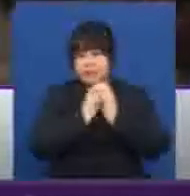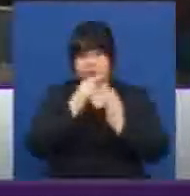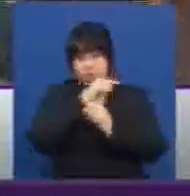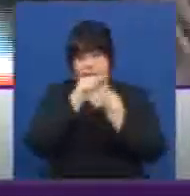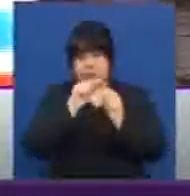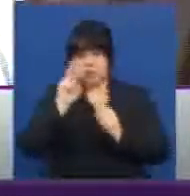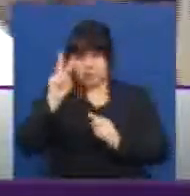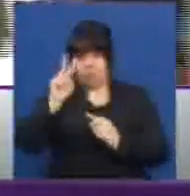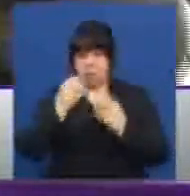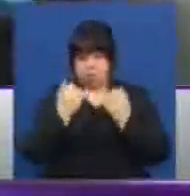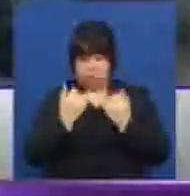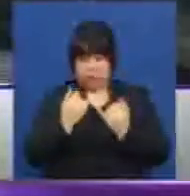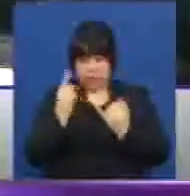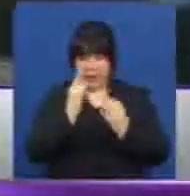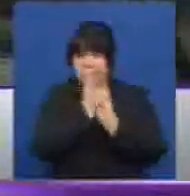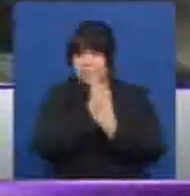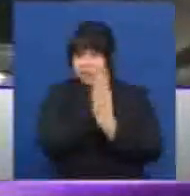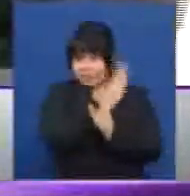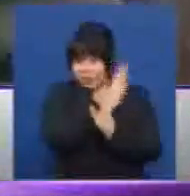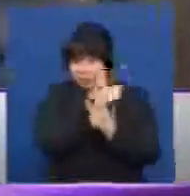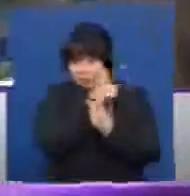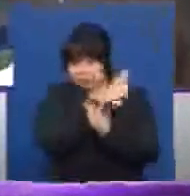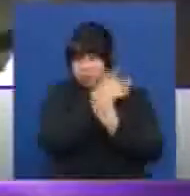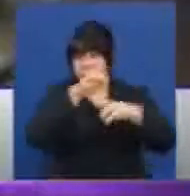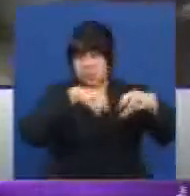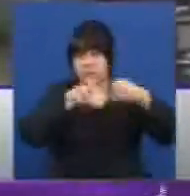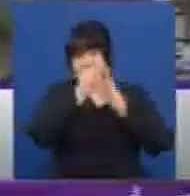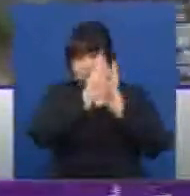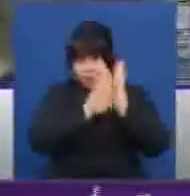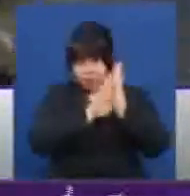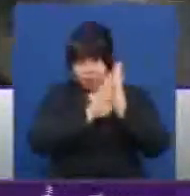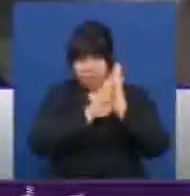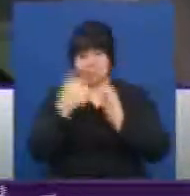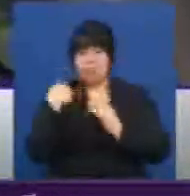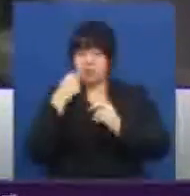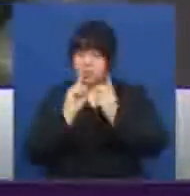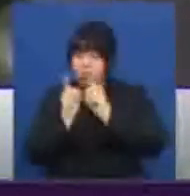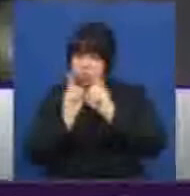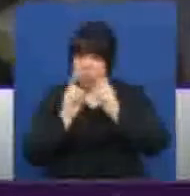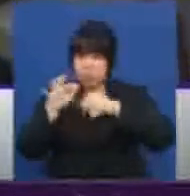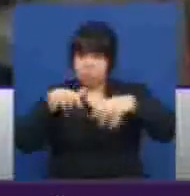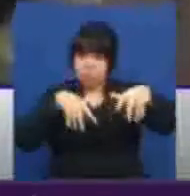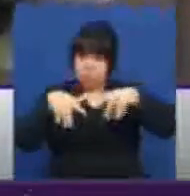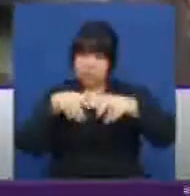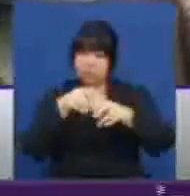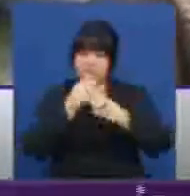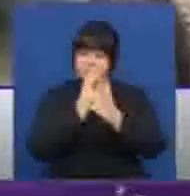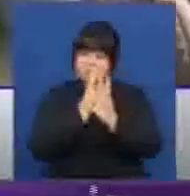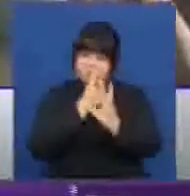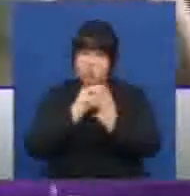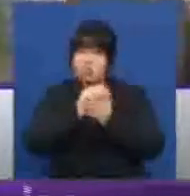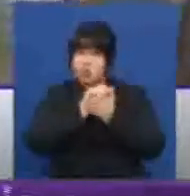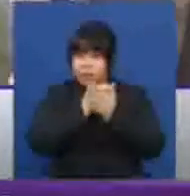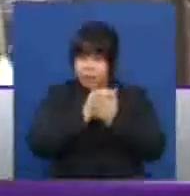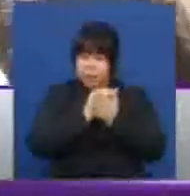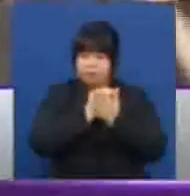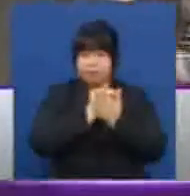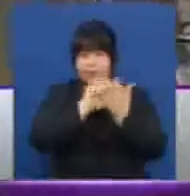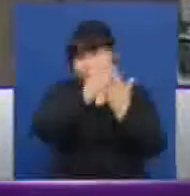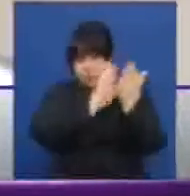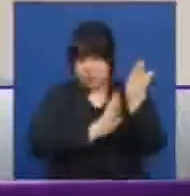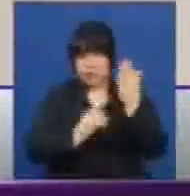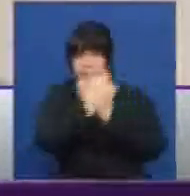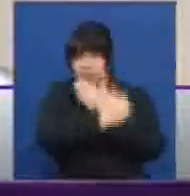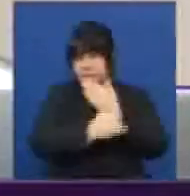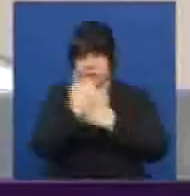ที่ 2หลังจากมีมาตรการจัดระเบียบรถตู้ได้พูดคุยกับประชาชนที่ใช้บริการทั้งชาวไทยและต่างชาติเพื่อทำ